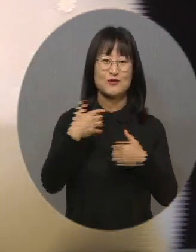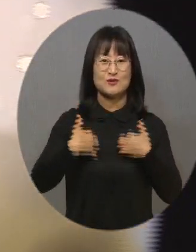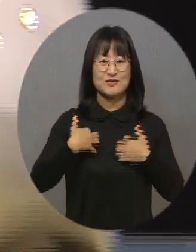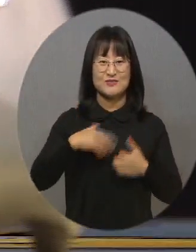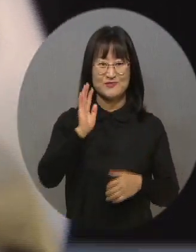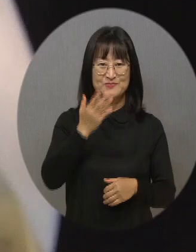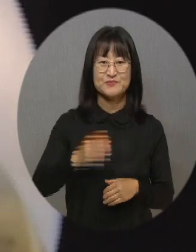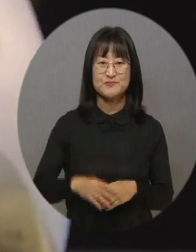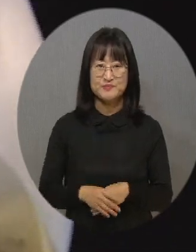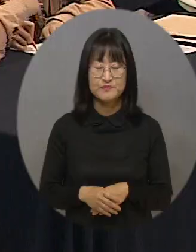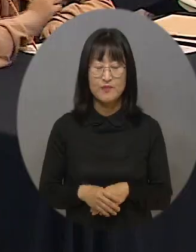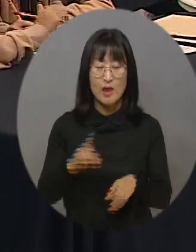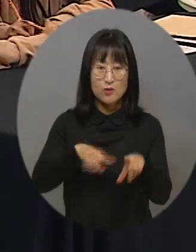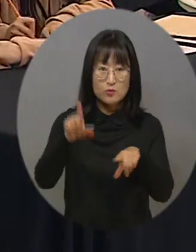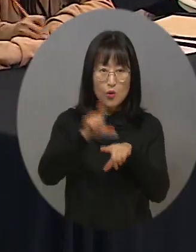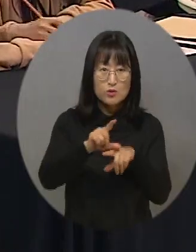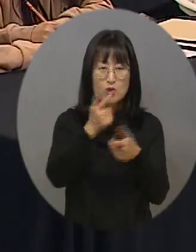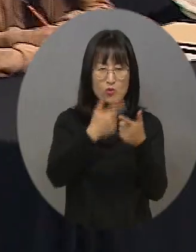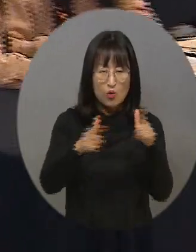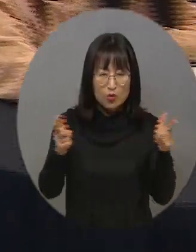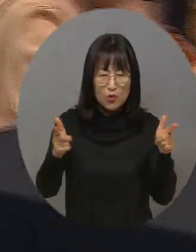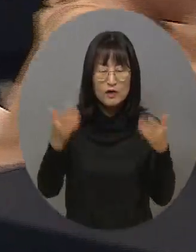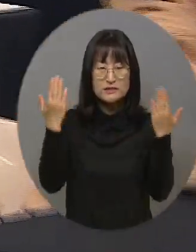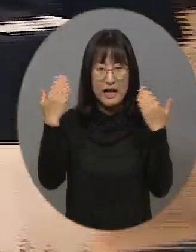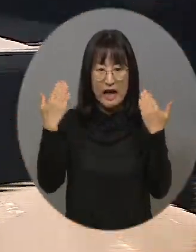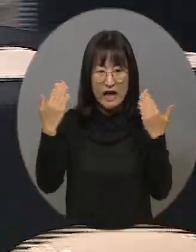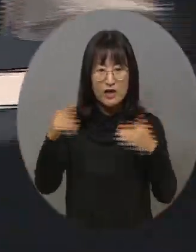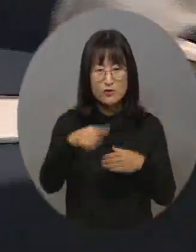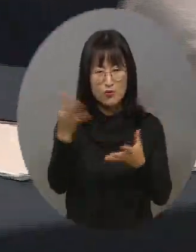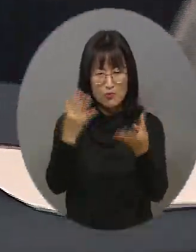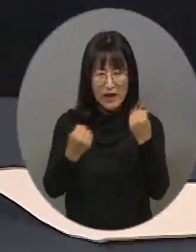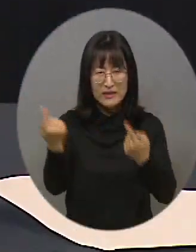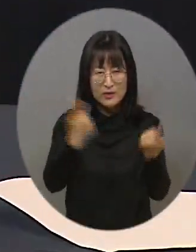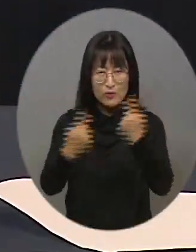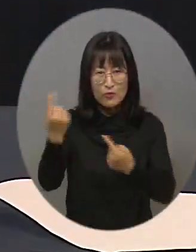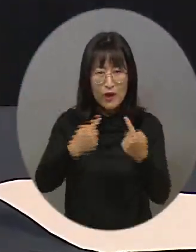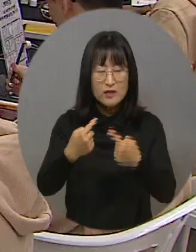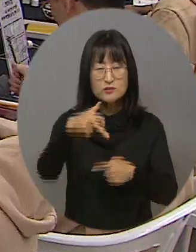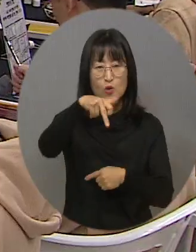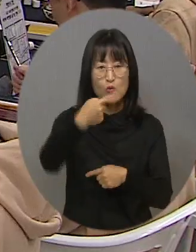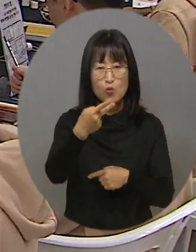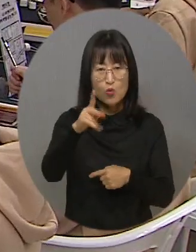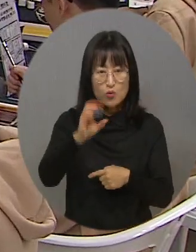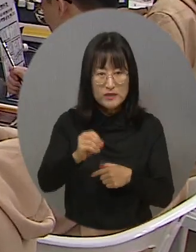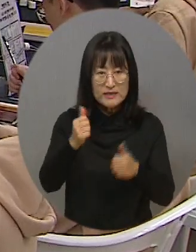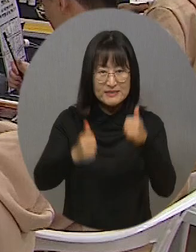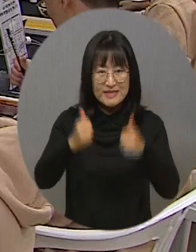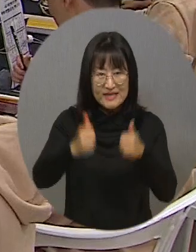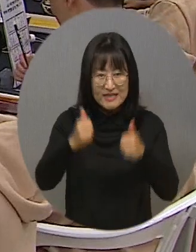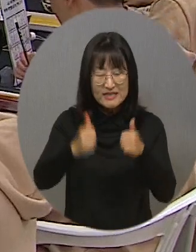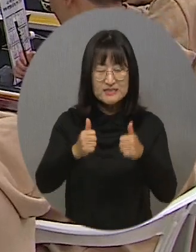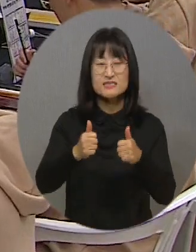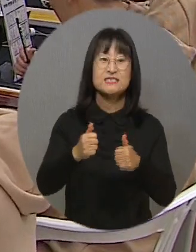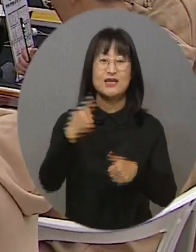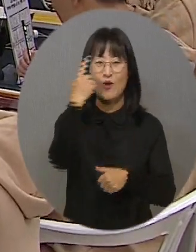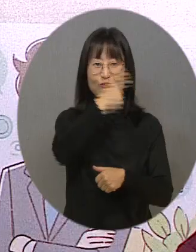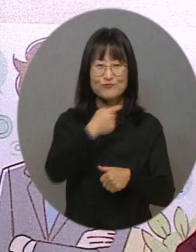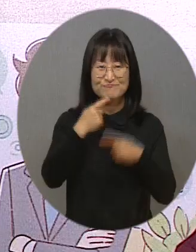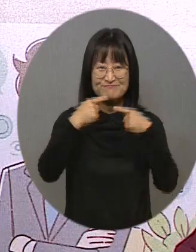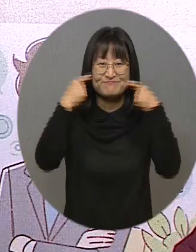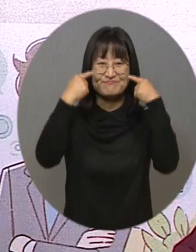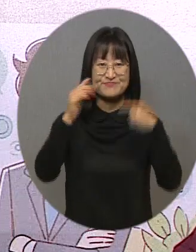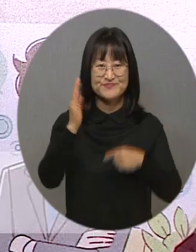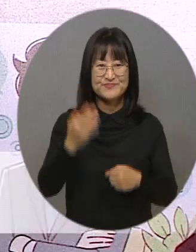커져갔습니다. 무엇보다 다양한 학교들의 참여로 코딩 챌린지 대회 현장은 웃음으로 가득했습니다.